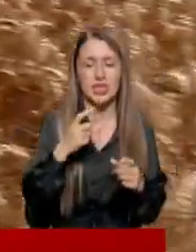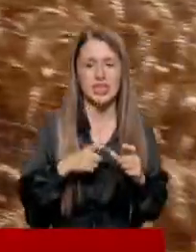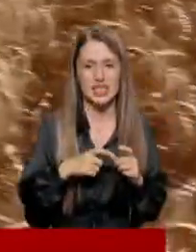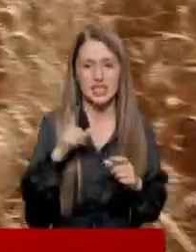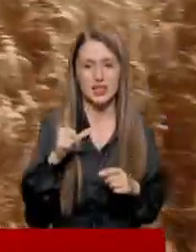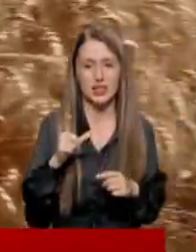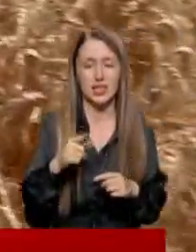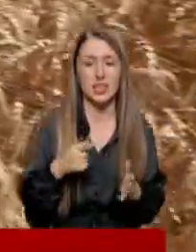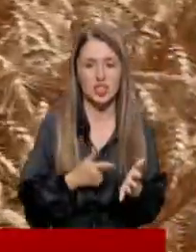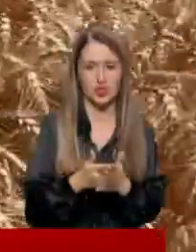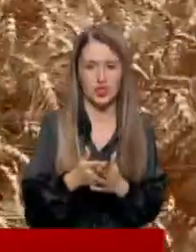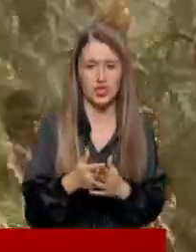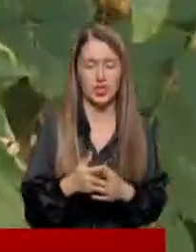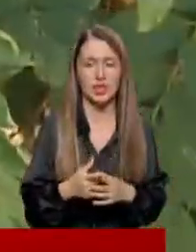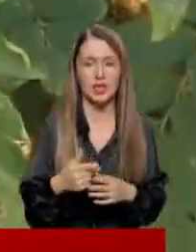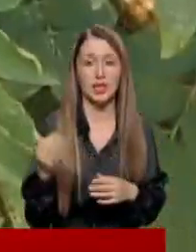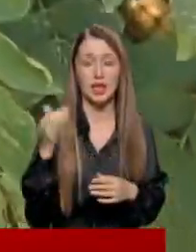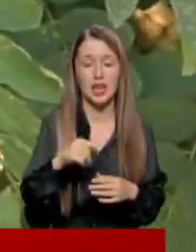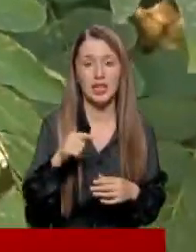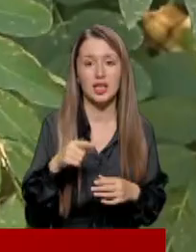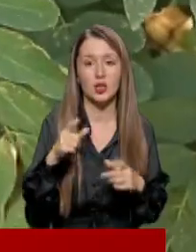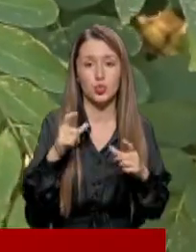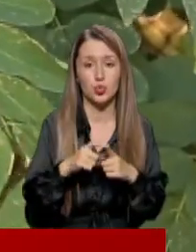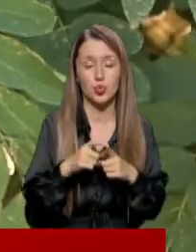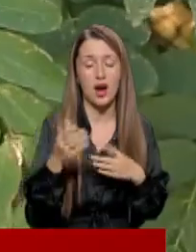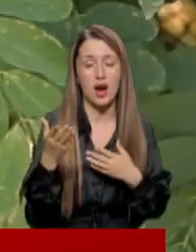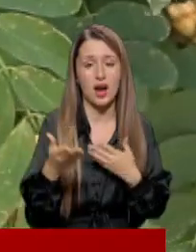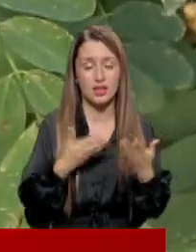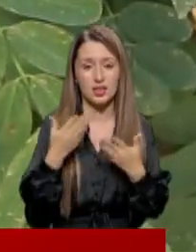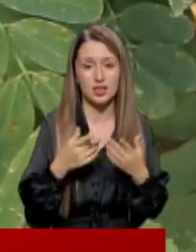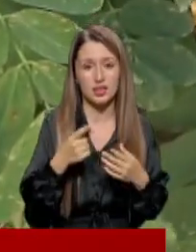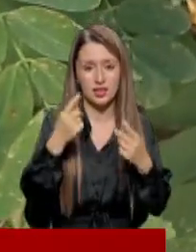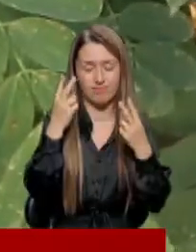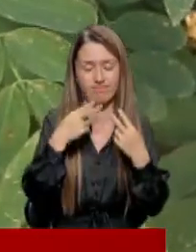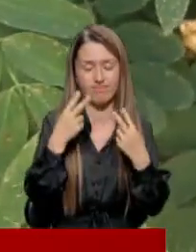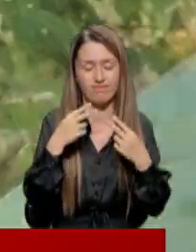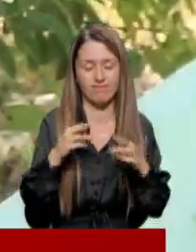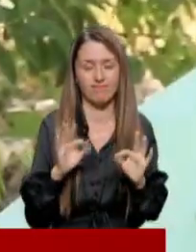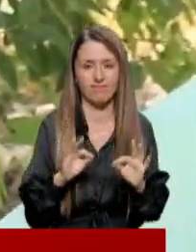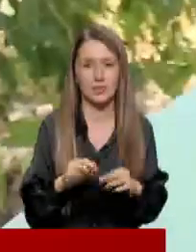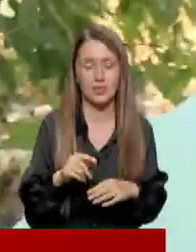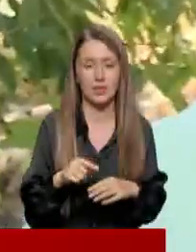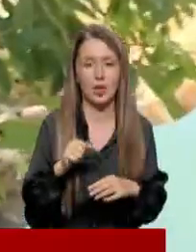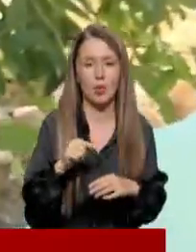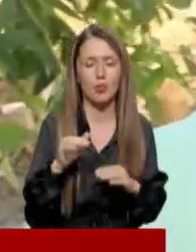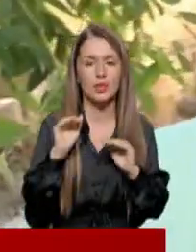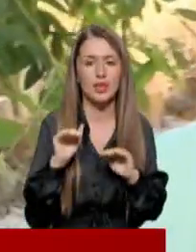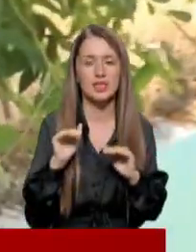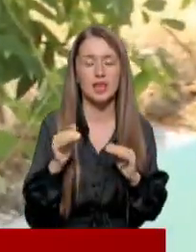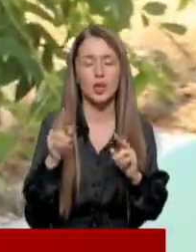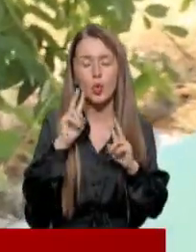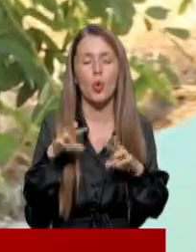çiftçi Recep Erdoğan da gelinen durumu anlatırken gözyaşlarını tutamadı. Şimdiye kadar böyle bir destek